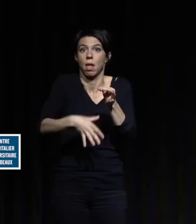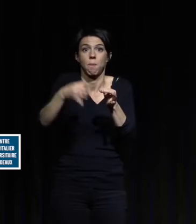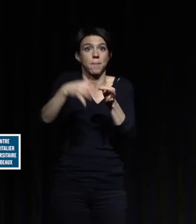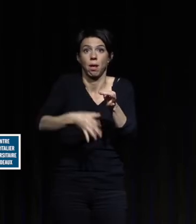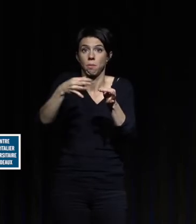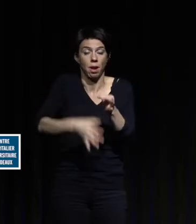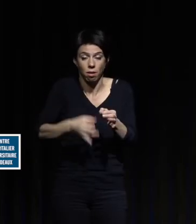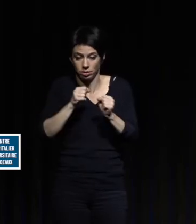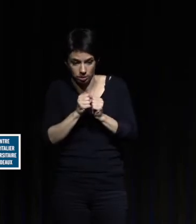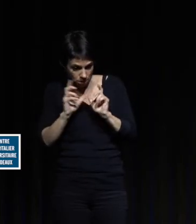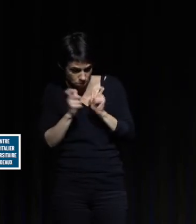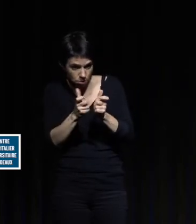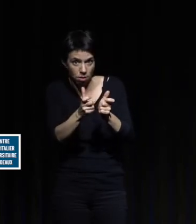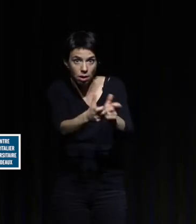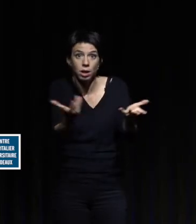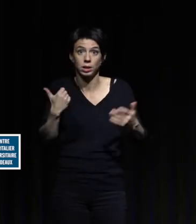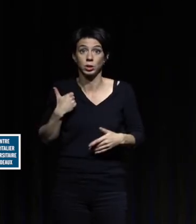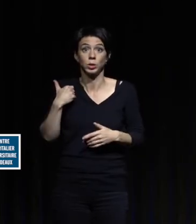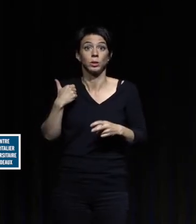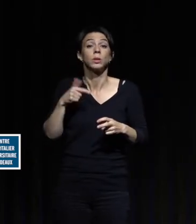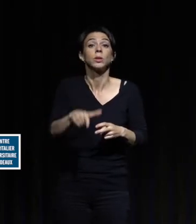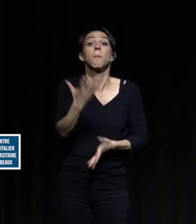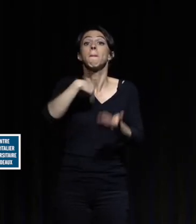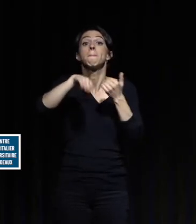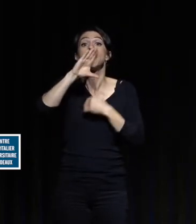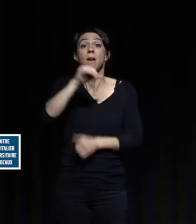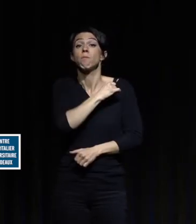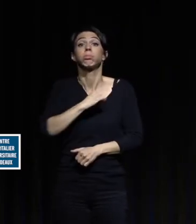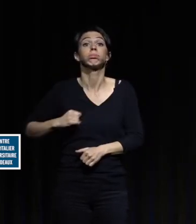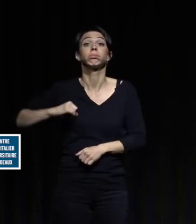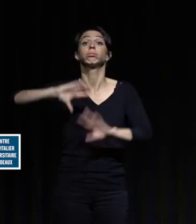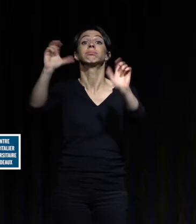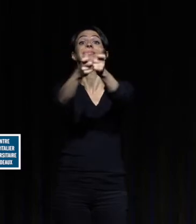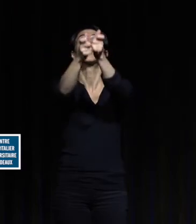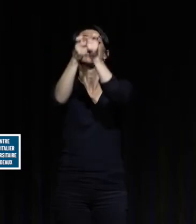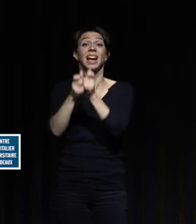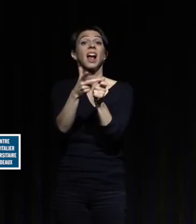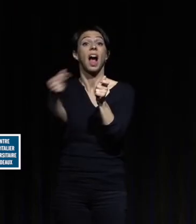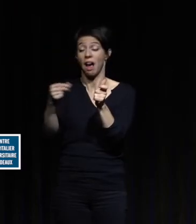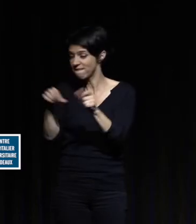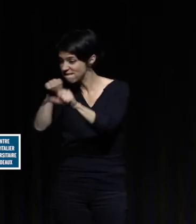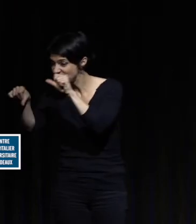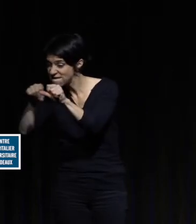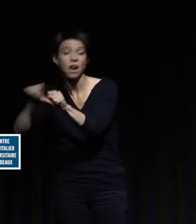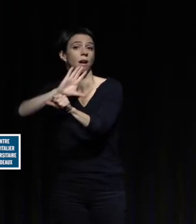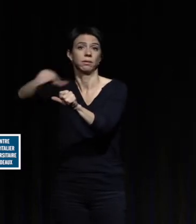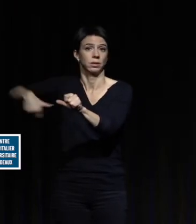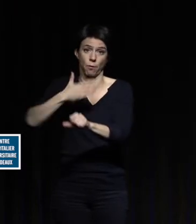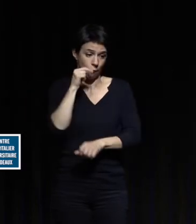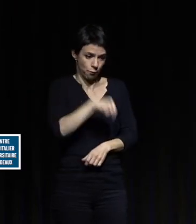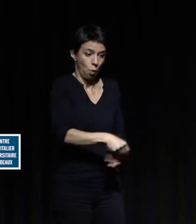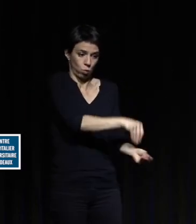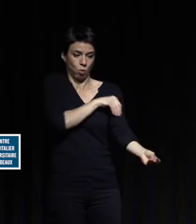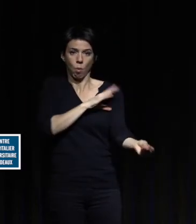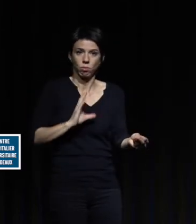pour éviter les formes graves. Il faut plutôt soigner le plus vite possible les formes graves. Donc vous voyez, on va arrêter de passer un film où on voit de la